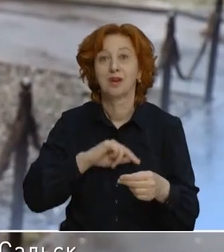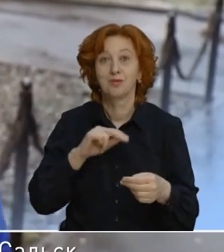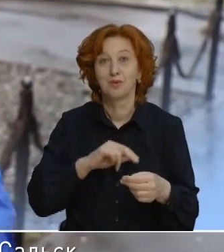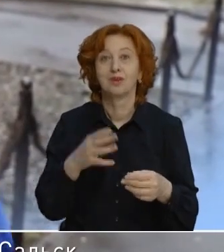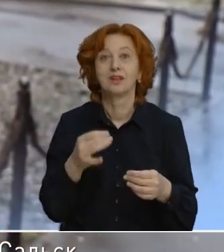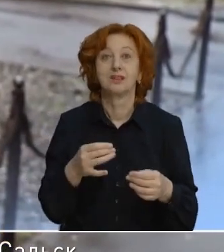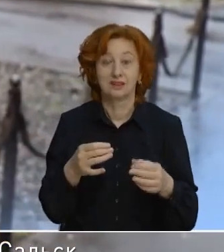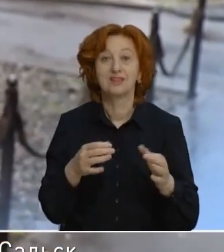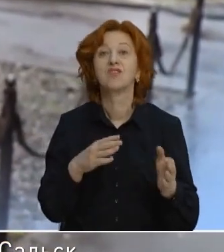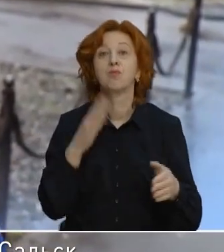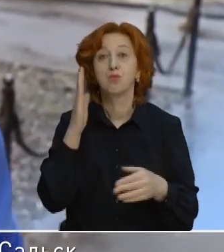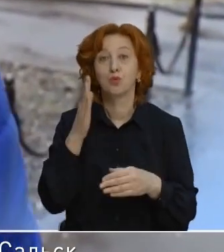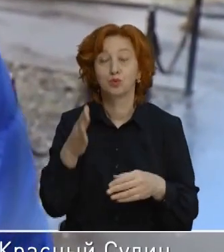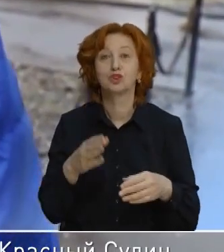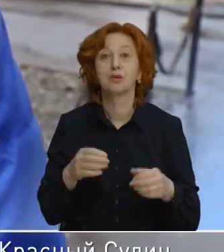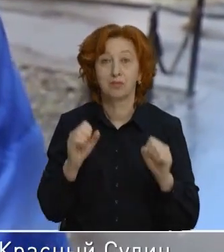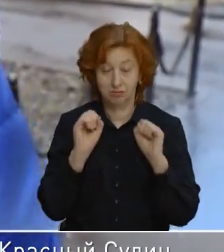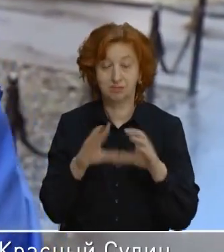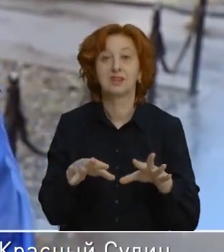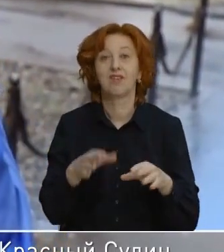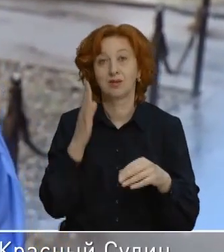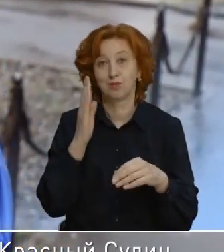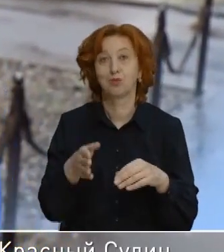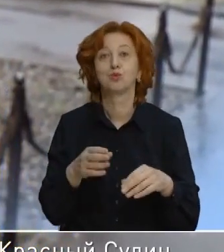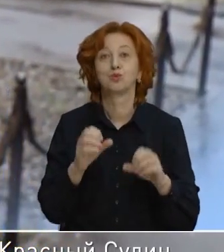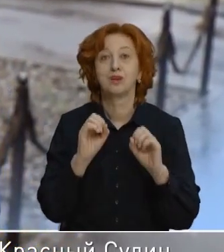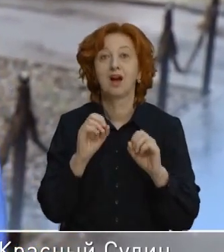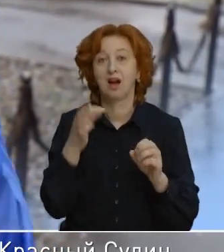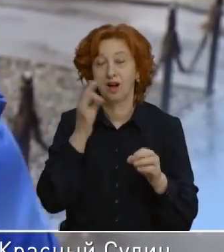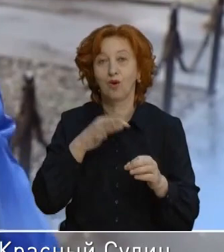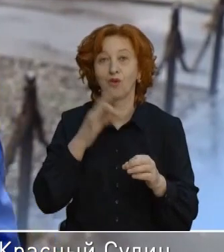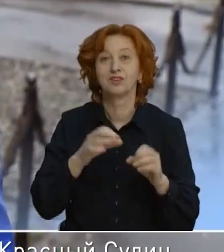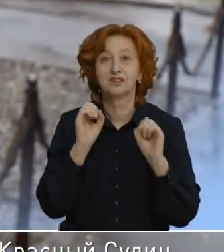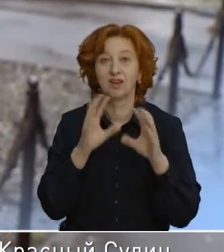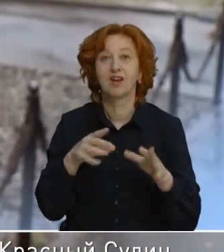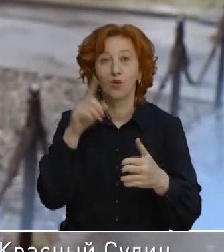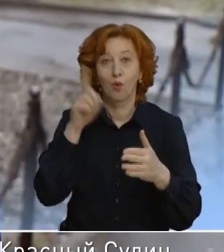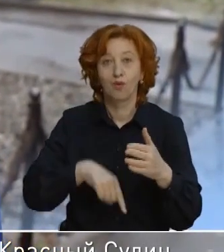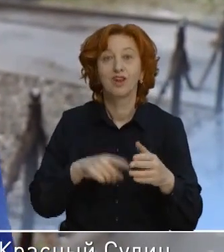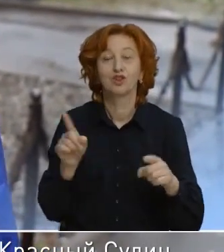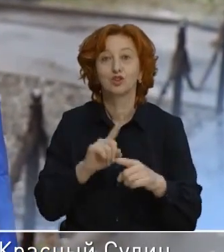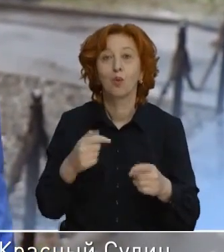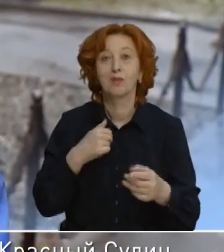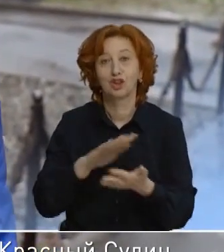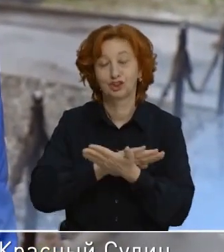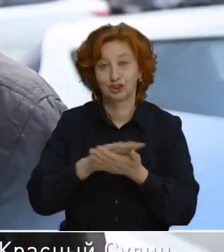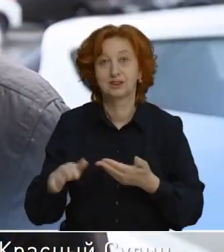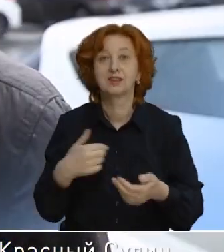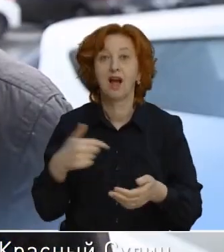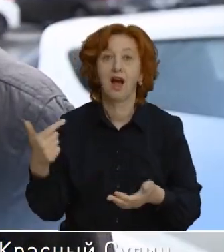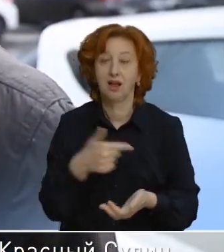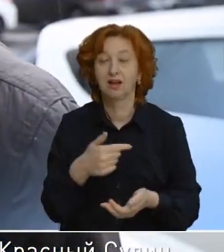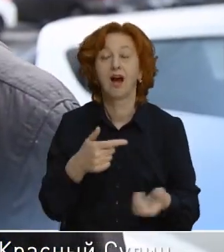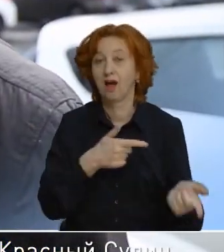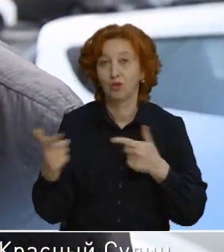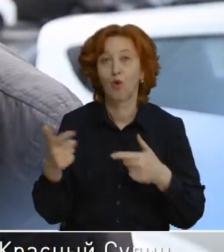А вот в будущем будете ли вы еще раз сдавать кровь, например? Не вопрос. Будете, да? Я уверена, что она у меня очень ценная, я готова поделиться.